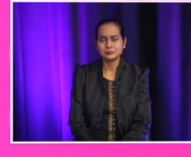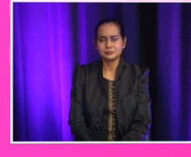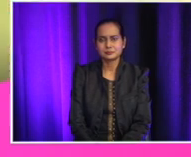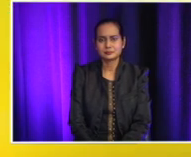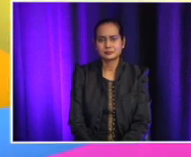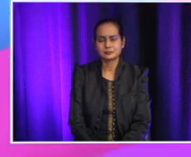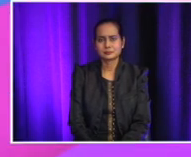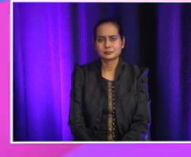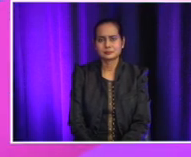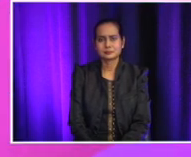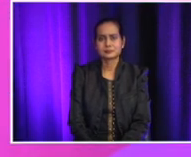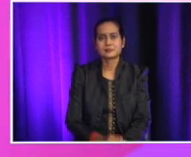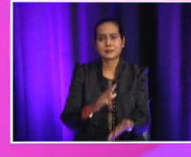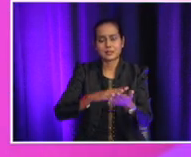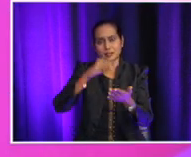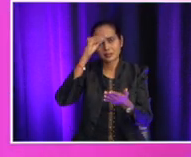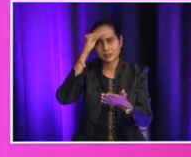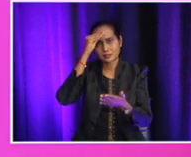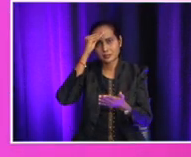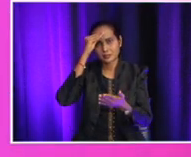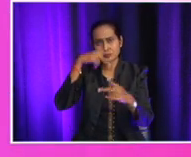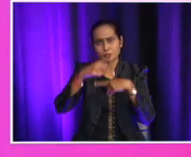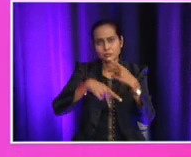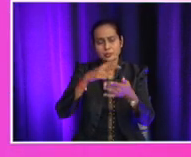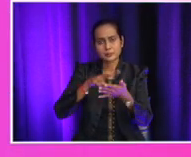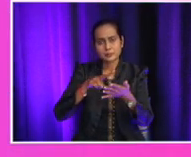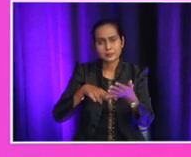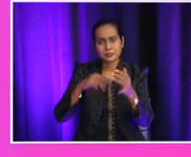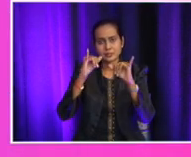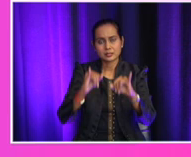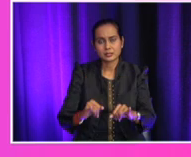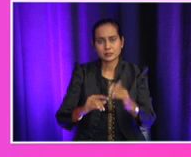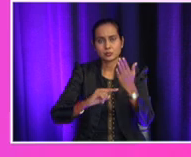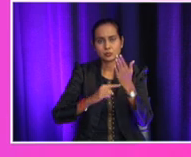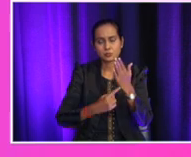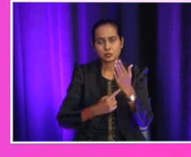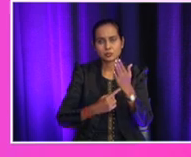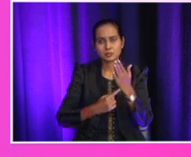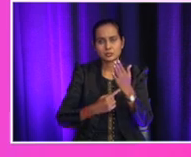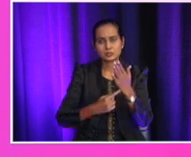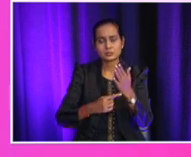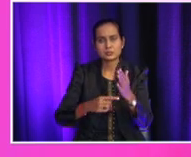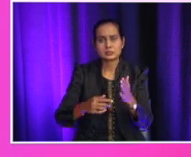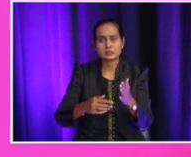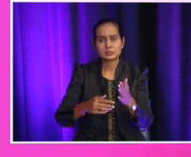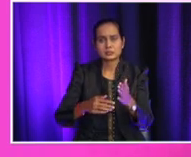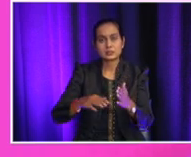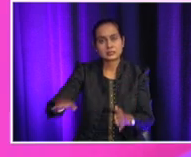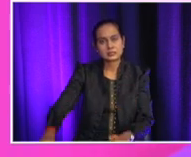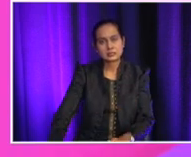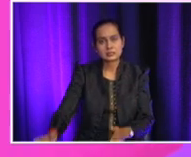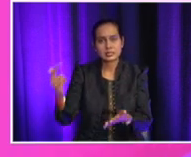Hari ini saya belajar bahwa proses pembacaan seseorang individu Bermuda sejak kecil lagi dan individu perlu membaca